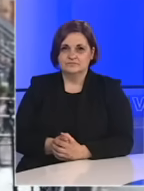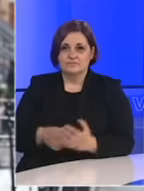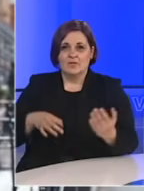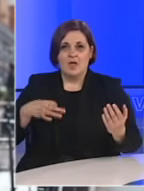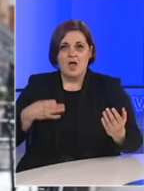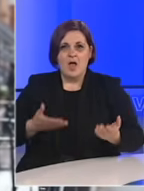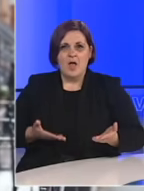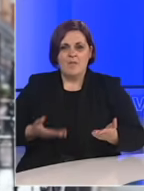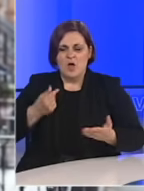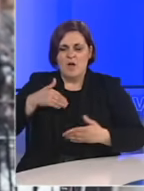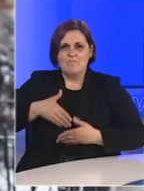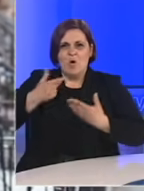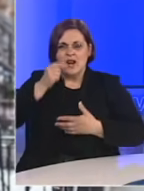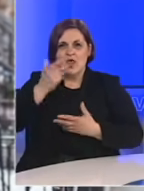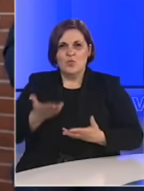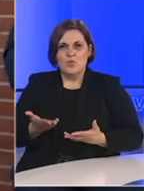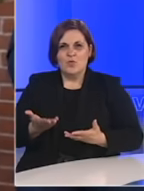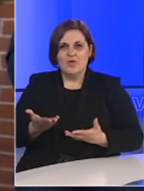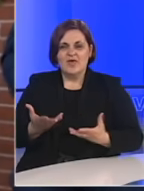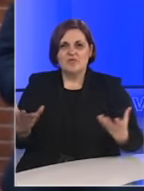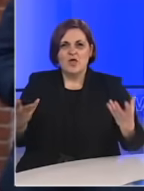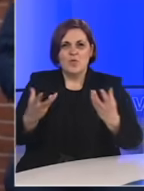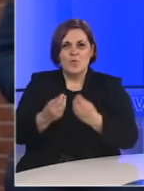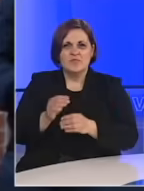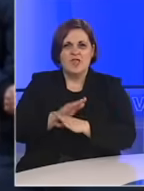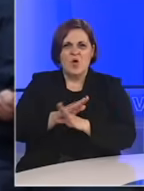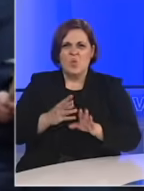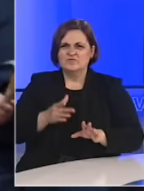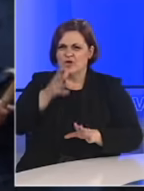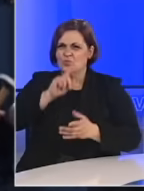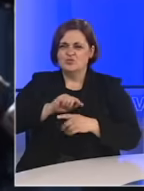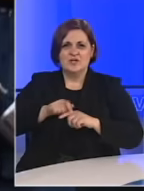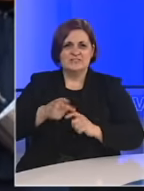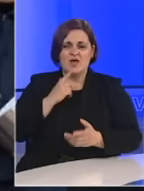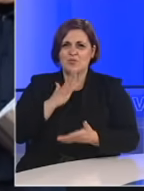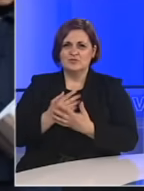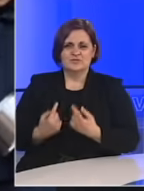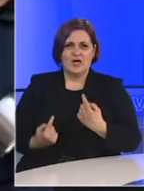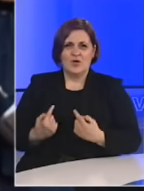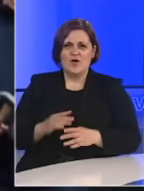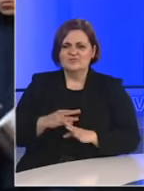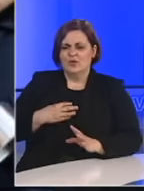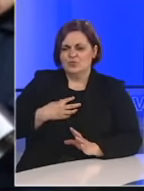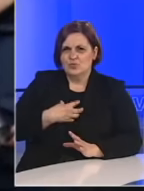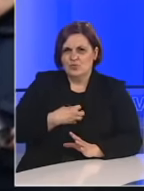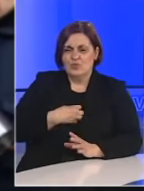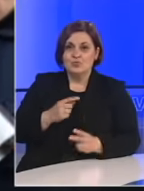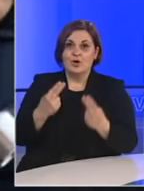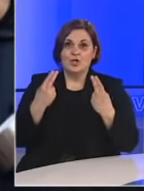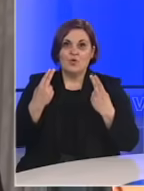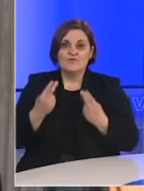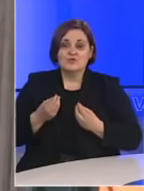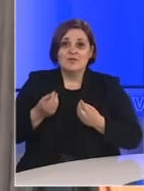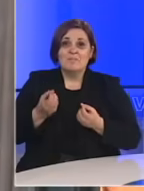Muzika podiže moral ljudima i ujedinjuje ih. Uz sve grozne stvari koje se događaju, svu tugu, toliko je važno